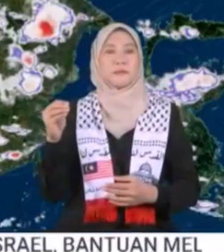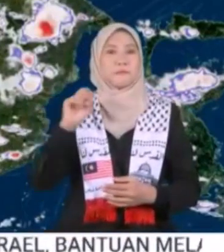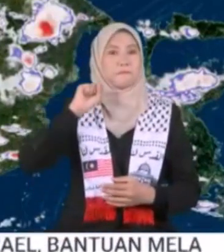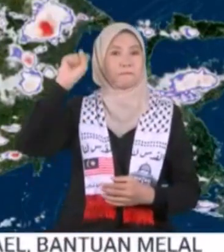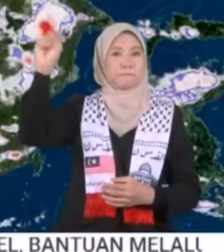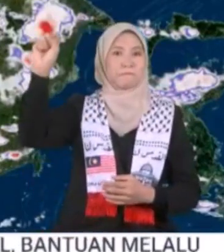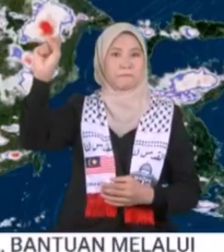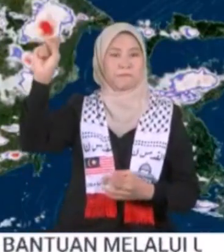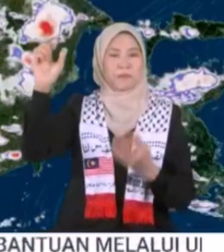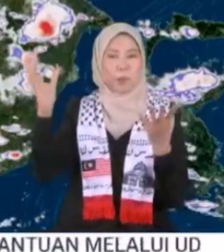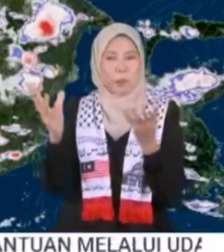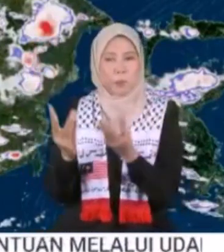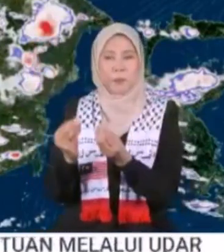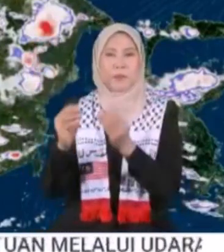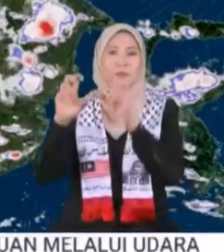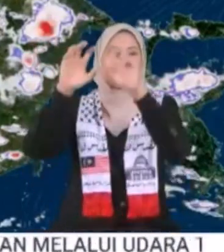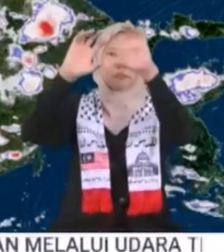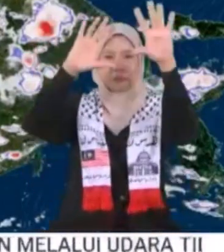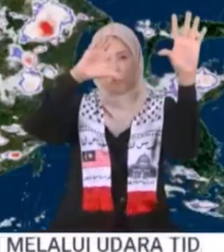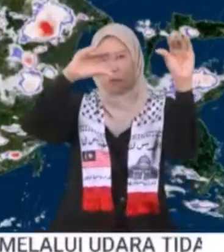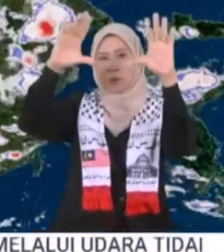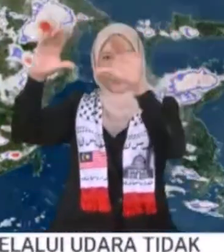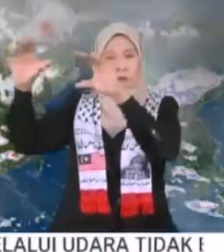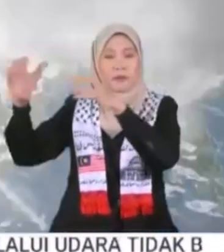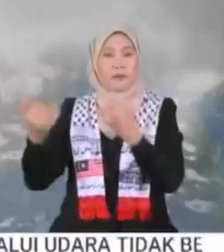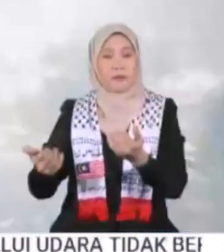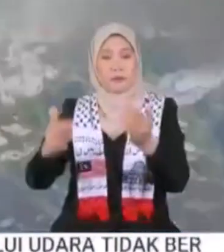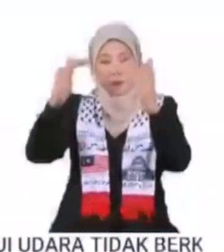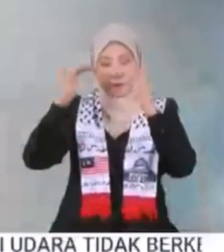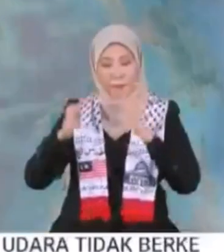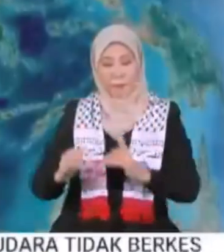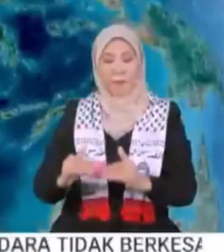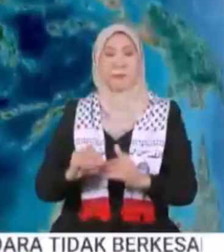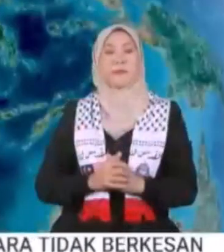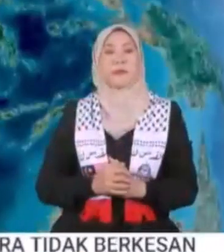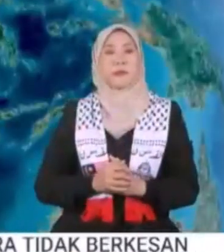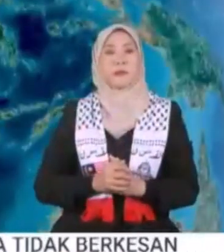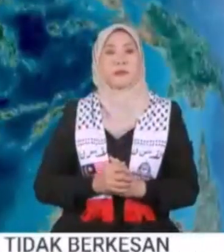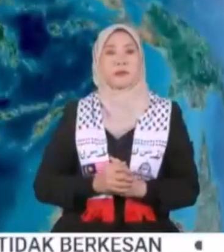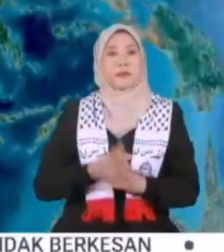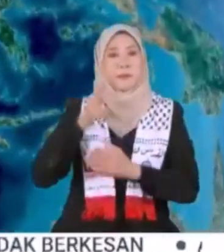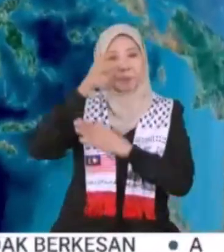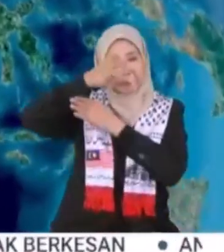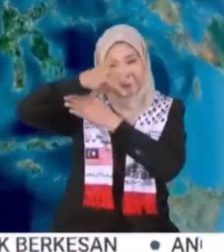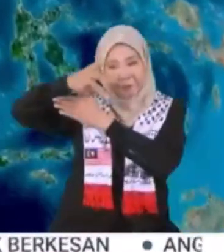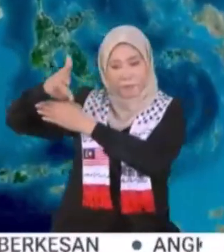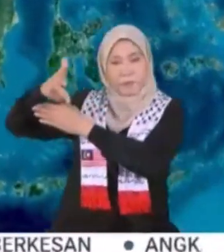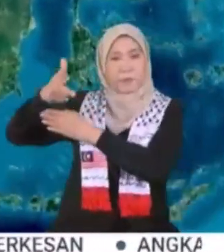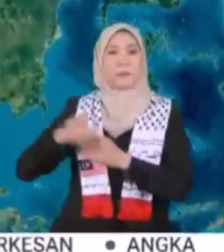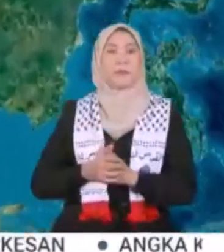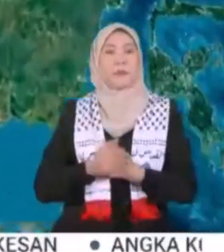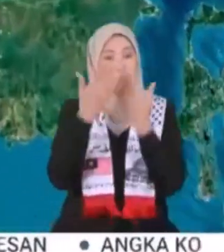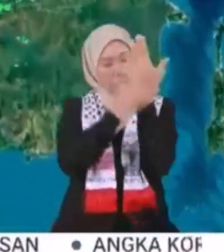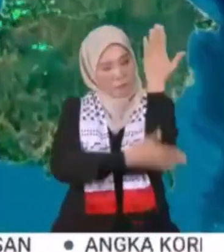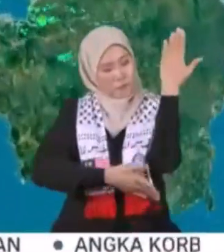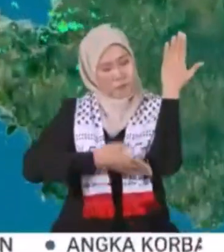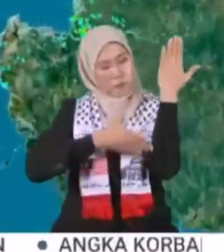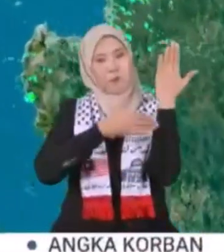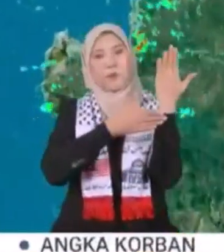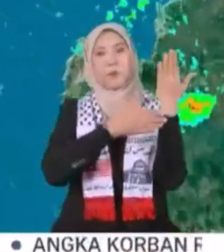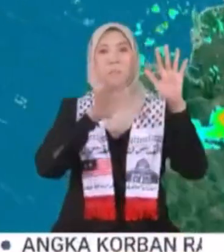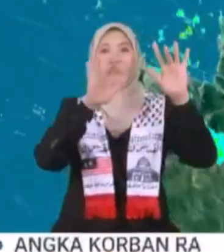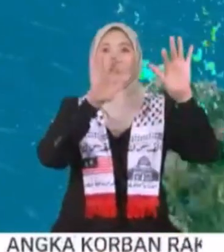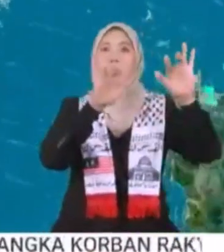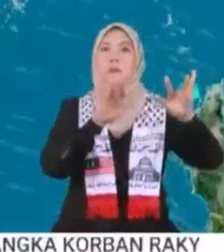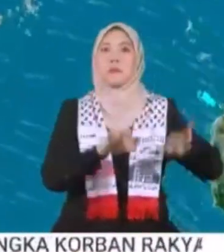di Sabah. Untuk laporan yang lebih terperinci, kita beralih kepada tinjauan gema radar. Di semenanjung pada ketika ini, keadaan